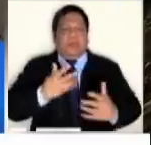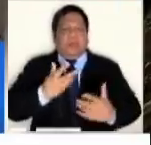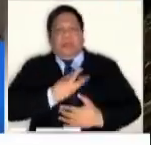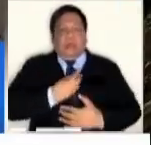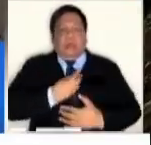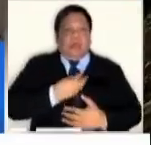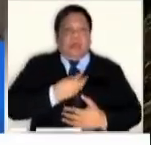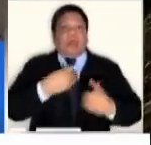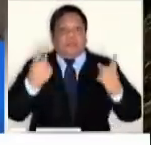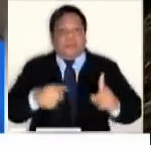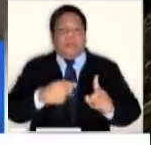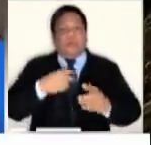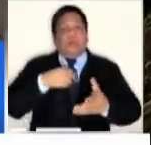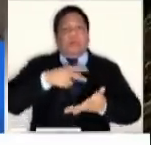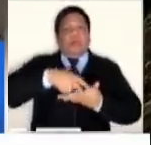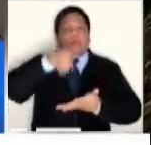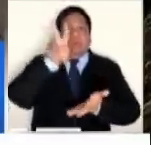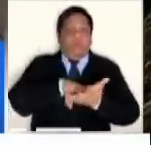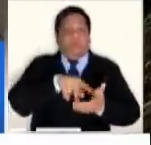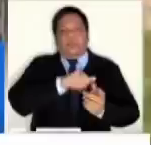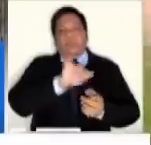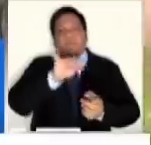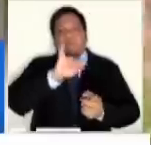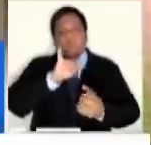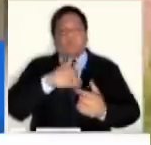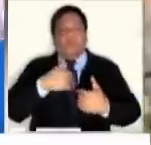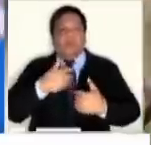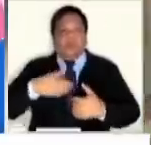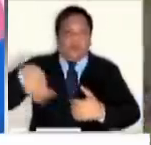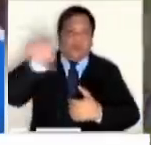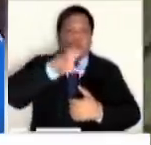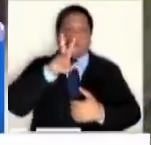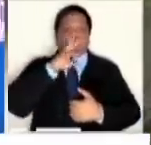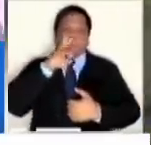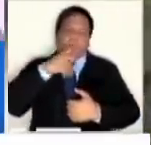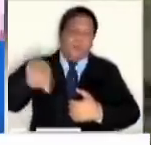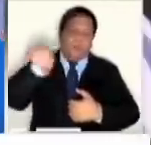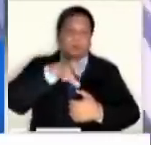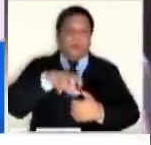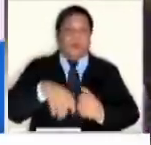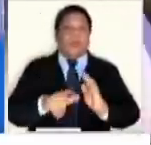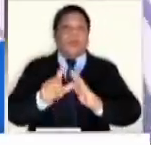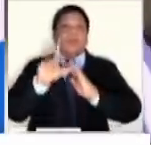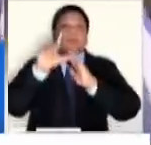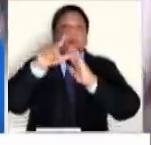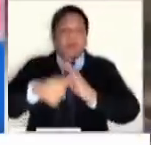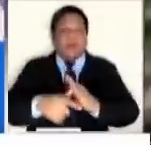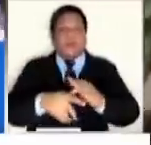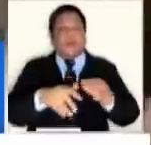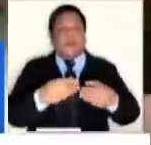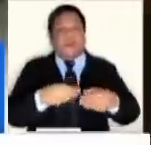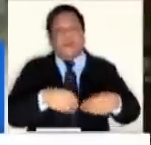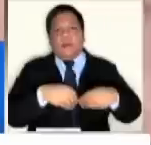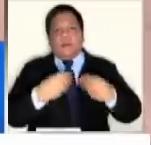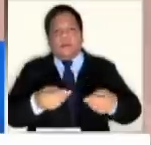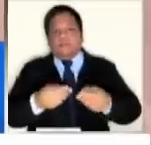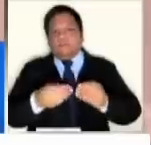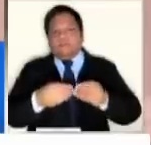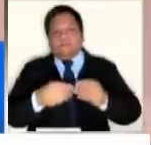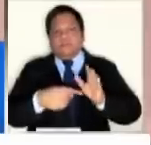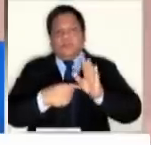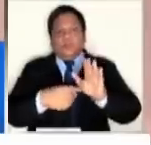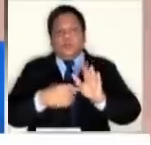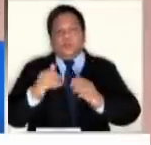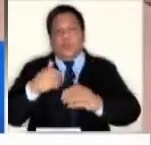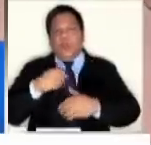pa ang aktres at binuhusan ng tubig. Kalaunan ay inilabas siya ng host ng show na si Reslan Haddad